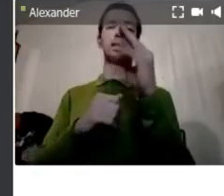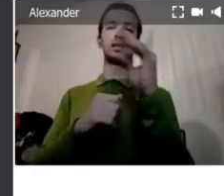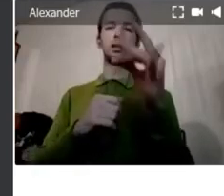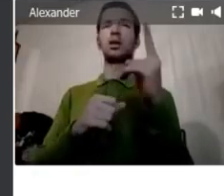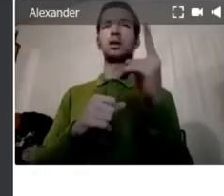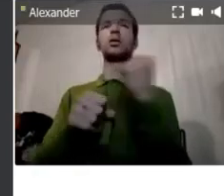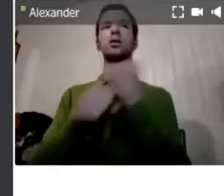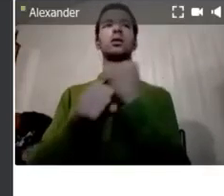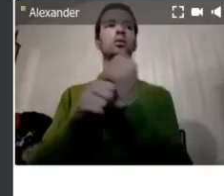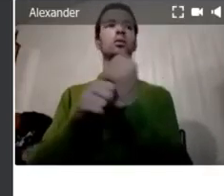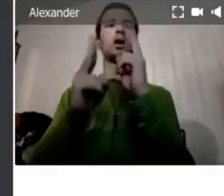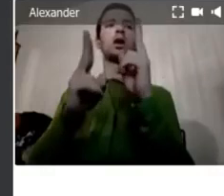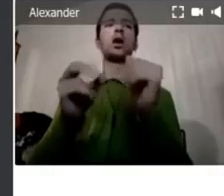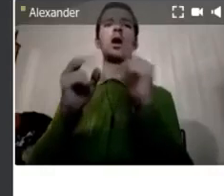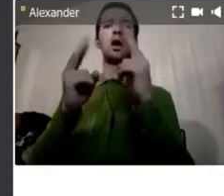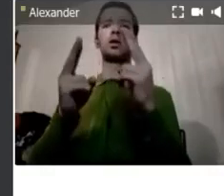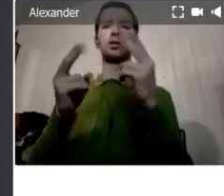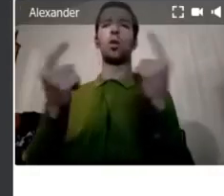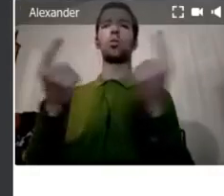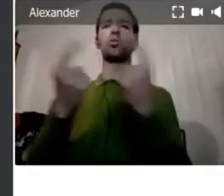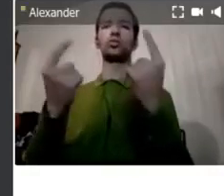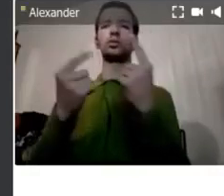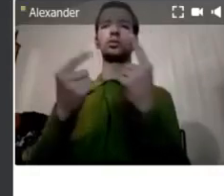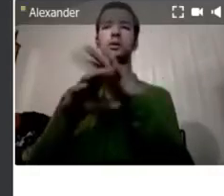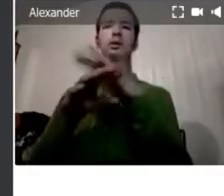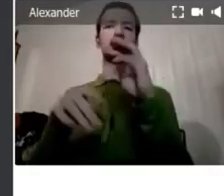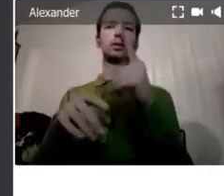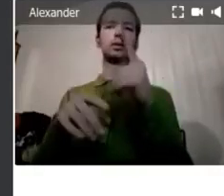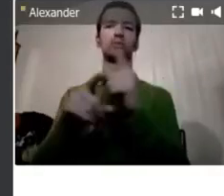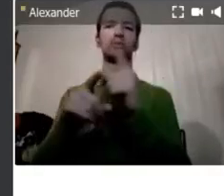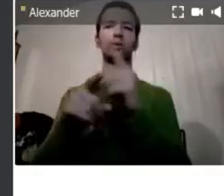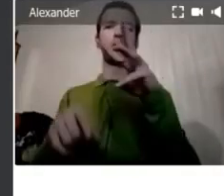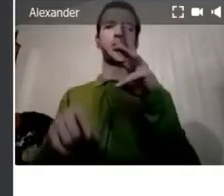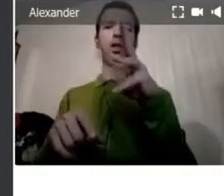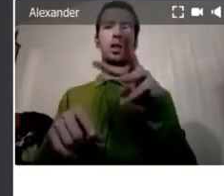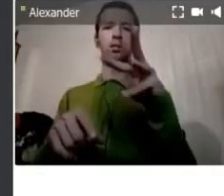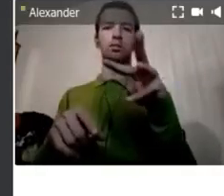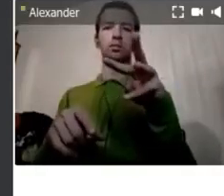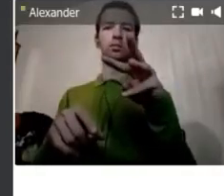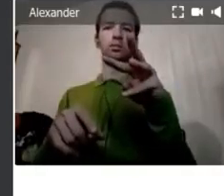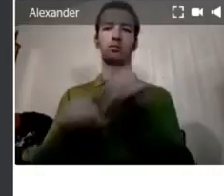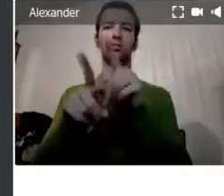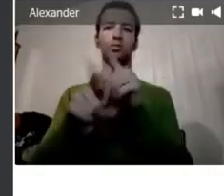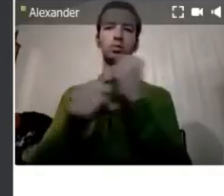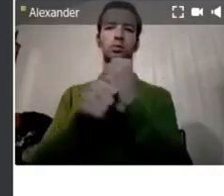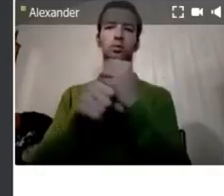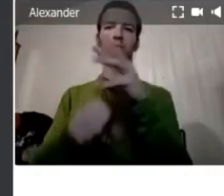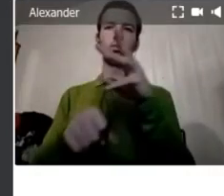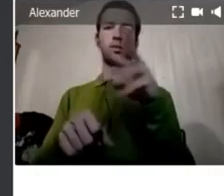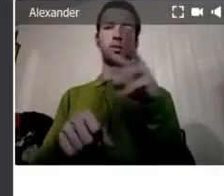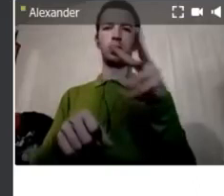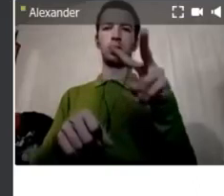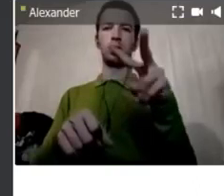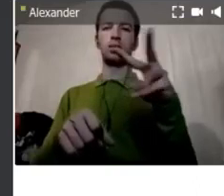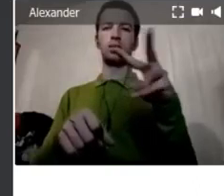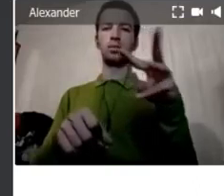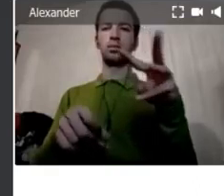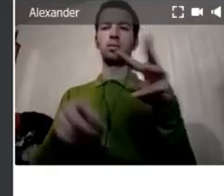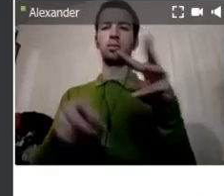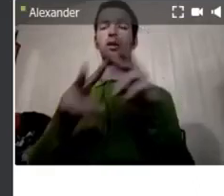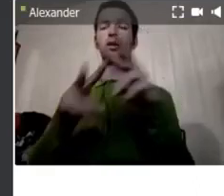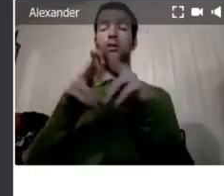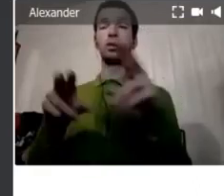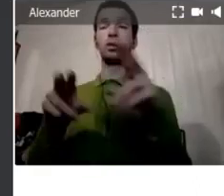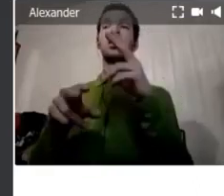смотрите, человек начинает с программы по золоту, матричный маркетинг. Чем хорош этот маркетинг? Что он позволяет